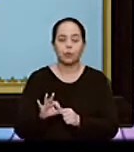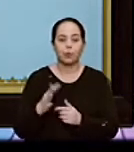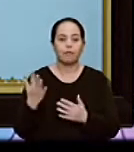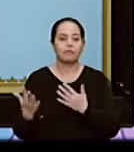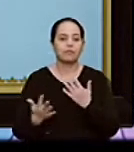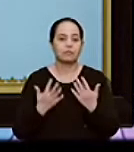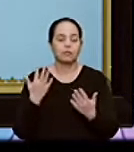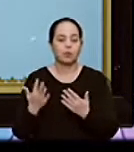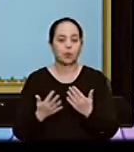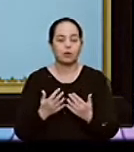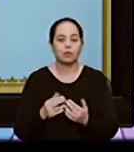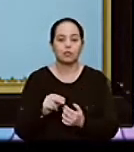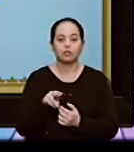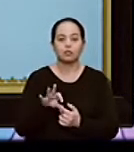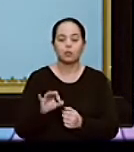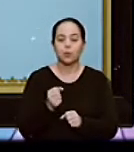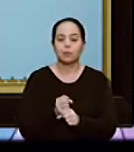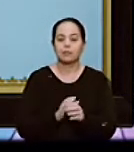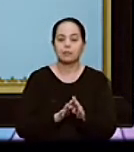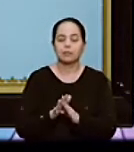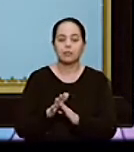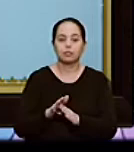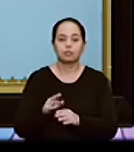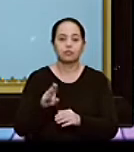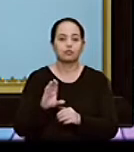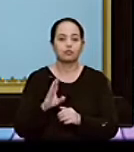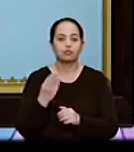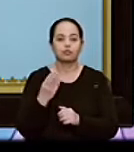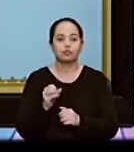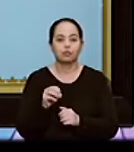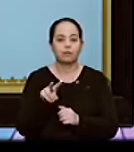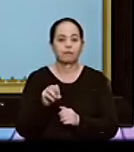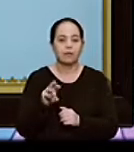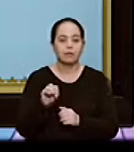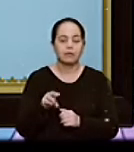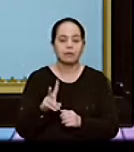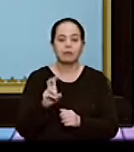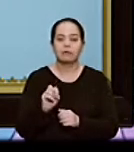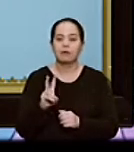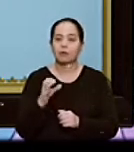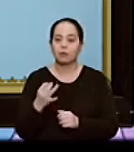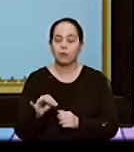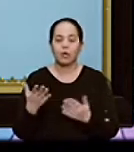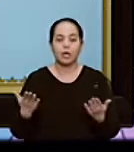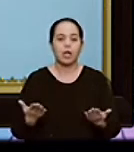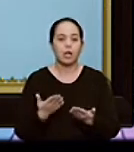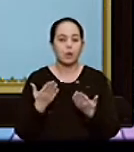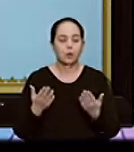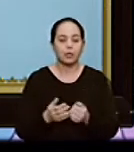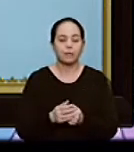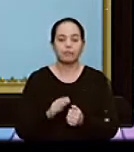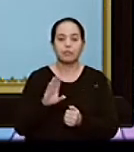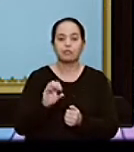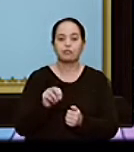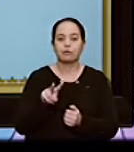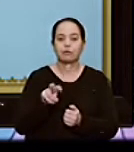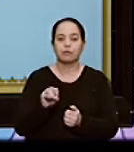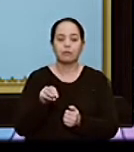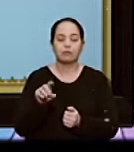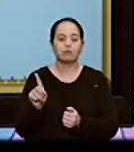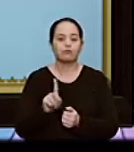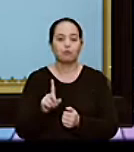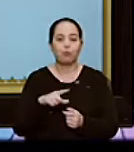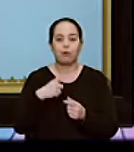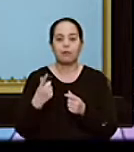Что? Ветерок. Ветерок что делает? Шевелит. Ветерок какой? Легкий. Шевелит